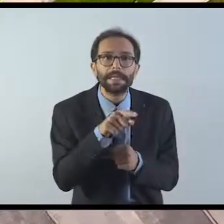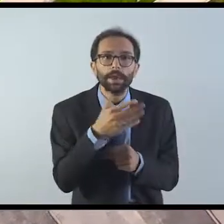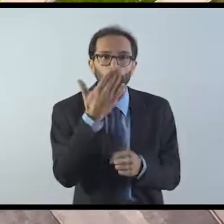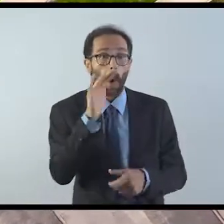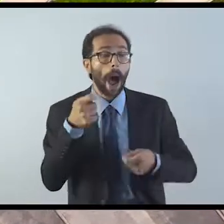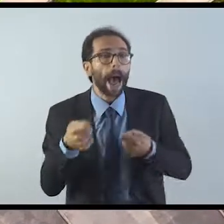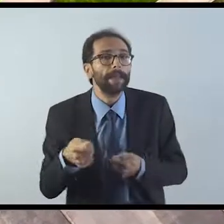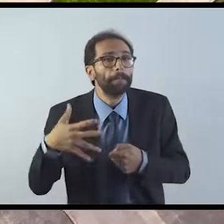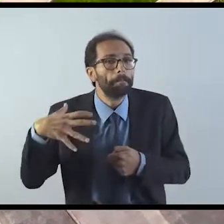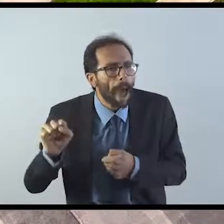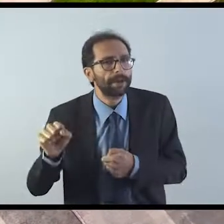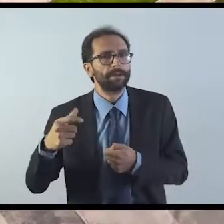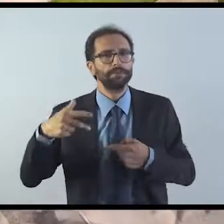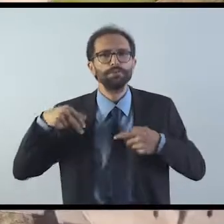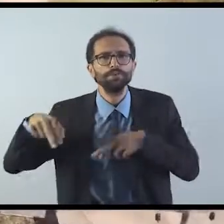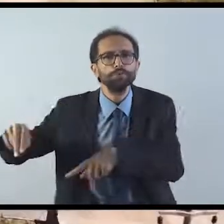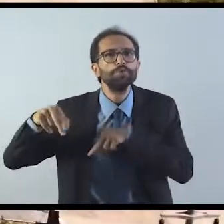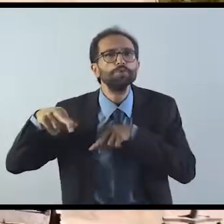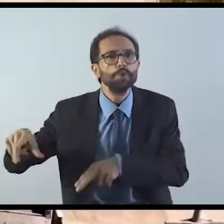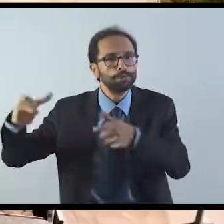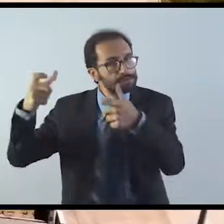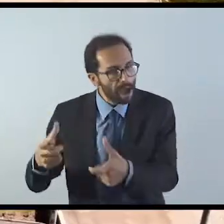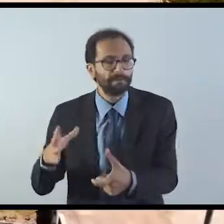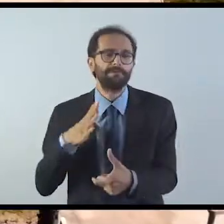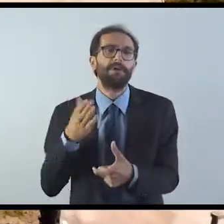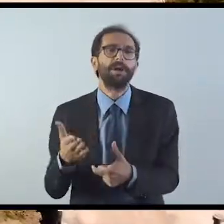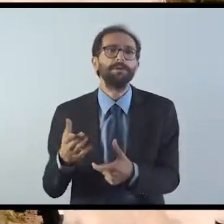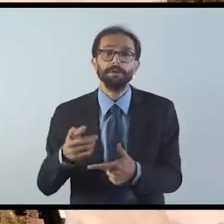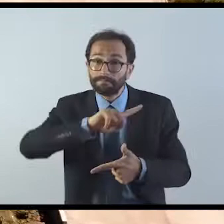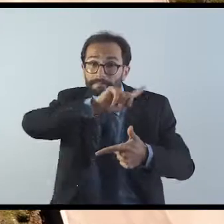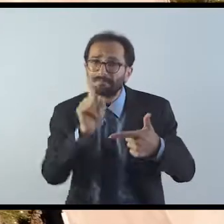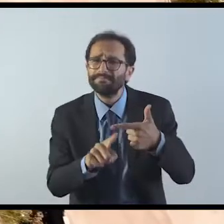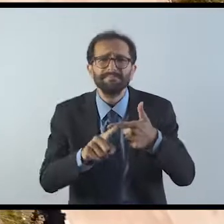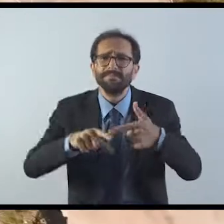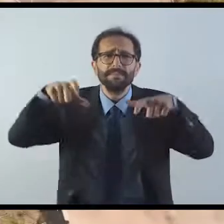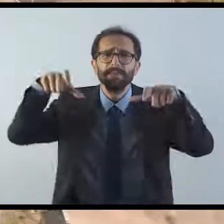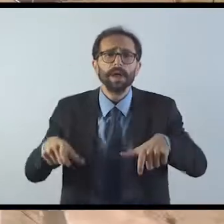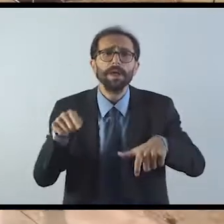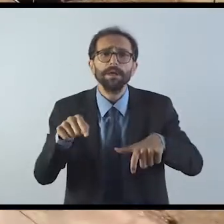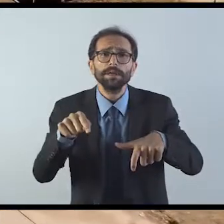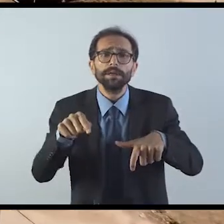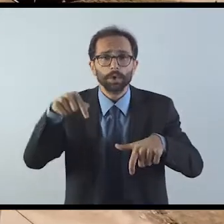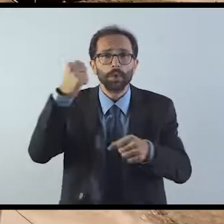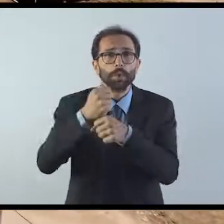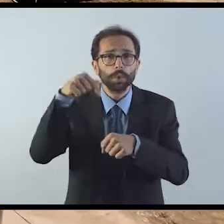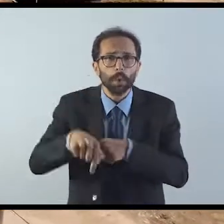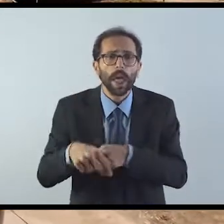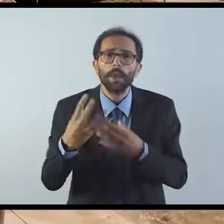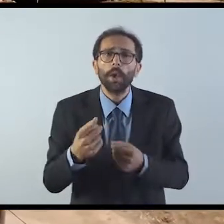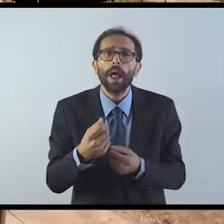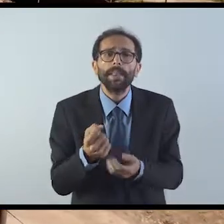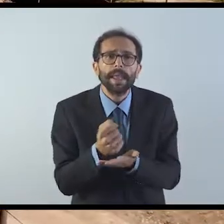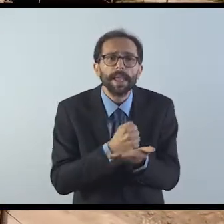yürüyüş alanları bulunmaktadır İkincisi ise lagünün Güney kanadında bulunan tıbbi aromatik bitkiler bahçesi